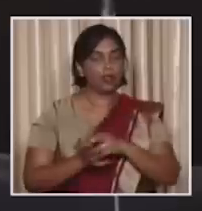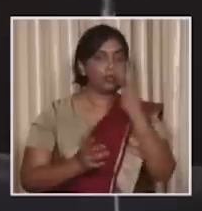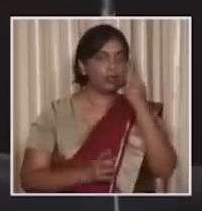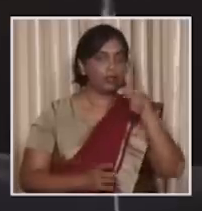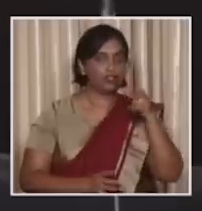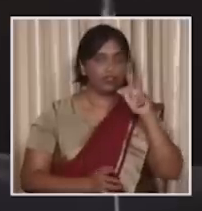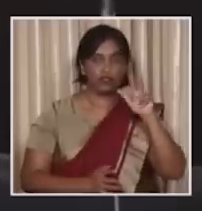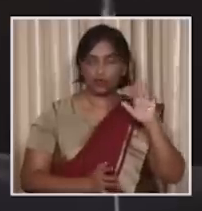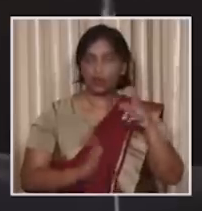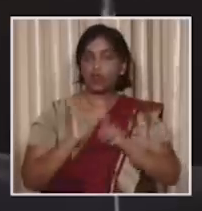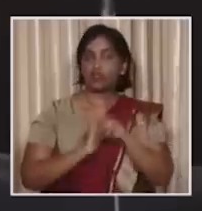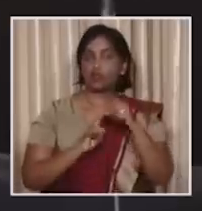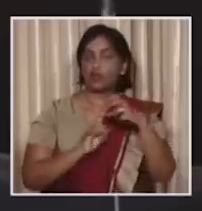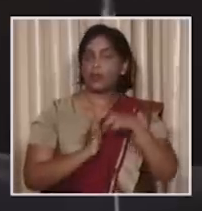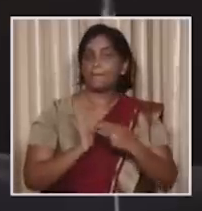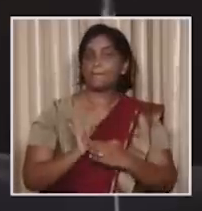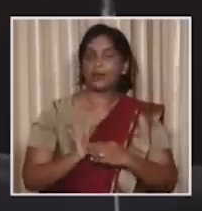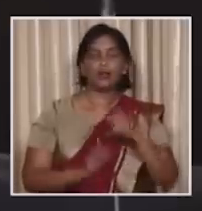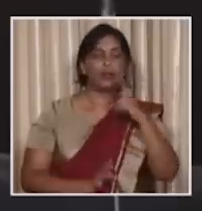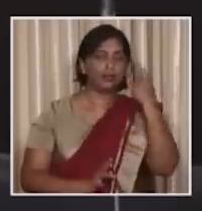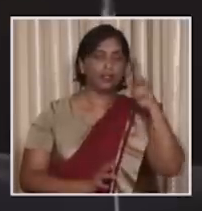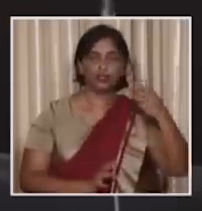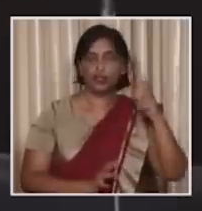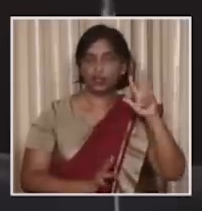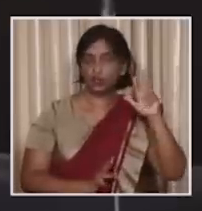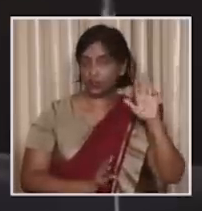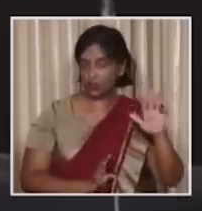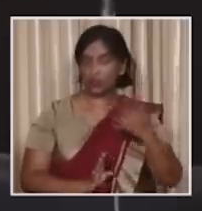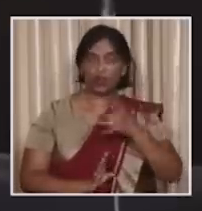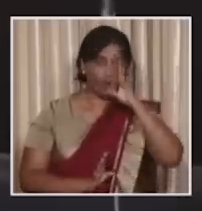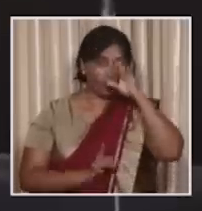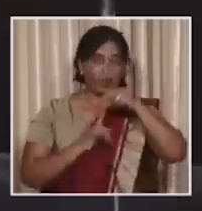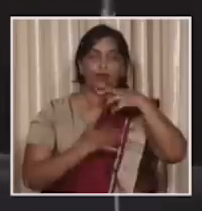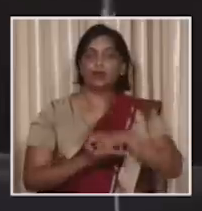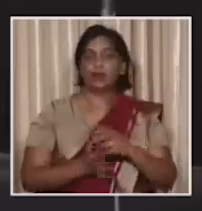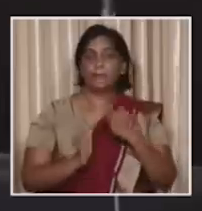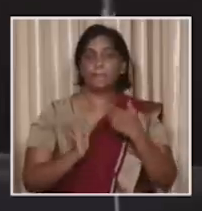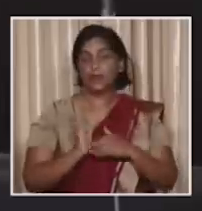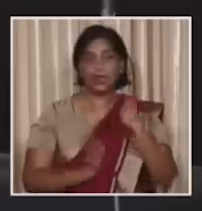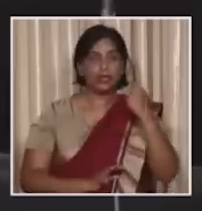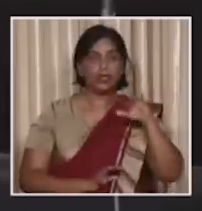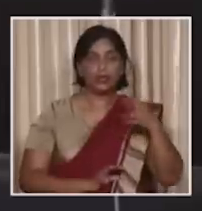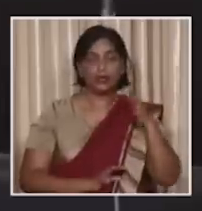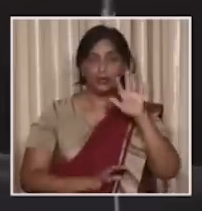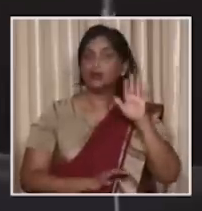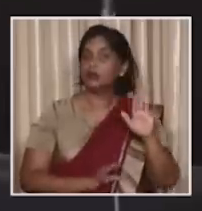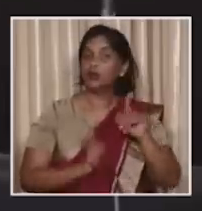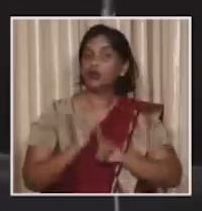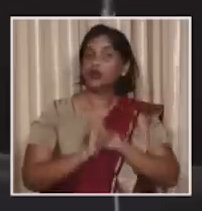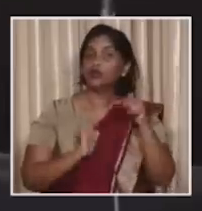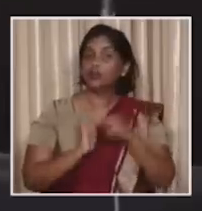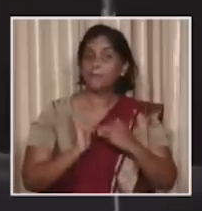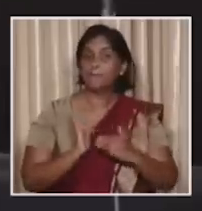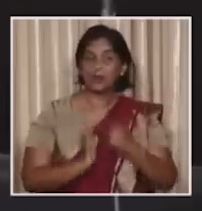2,289ක්, උතුරු පළාතට මිලියන 1,389ක්, වායව පළාතට මිලියන 1,359ක්, උතුරු මැද